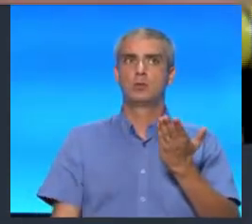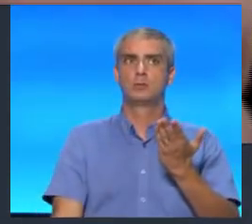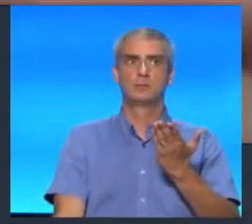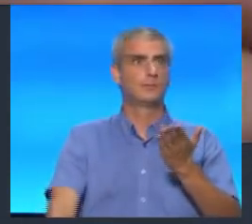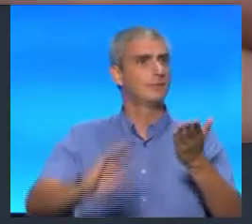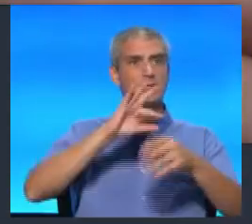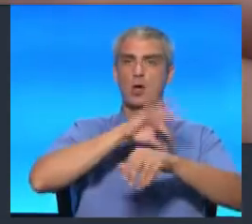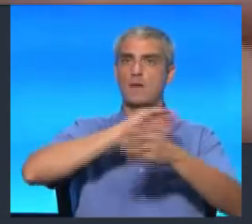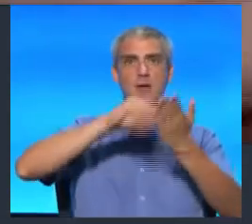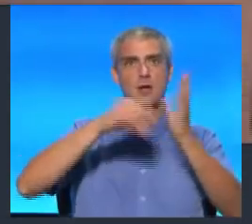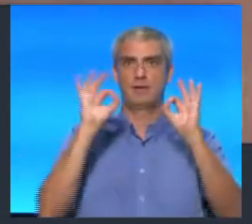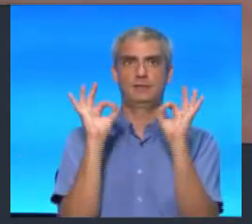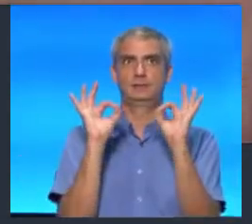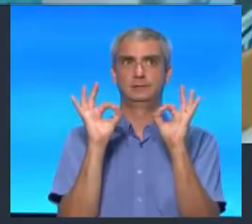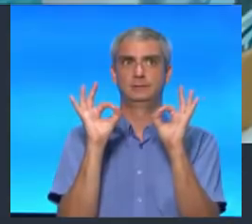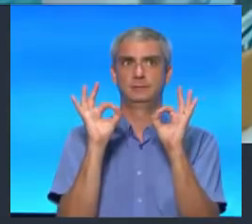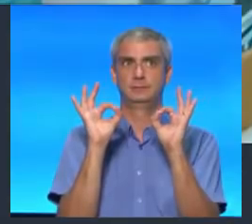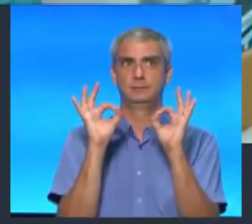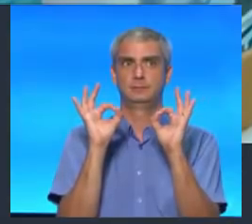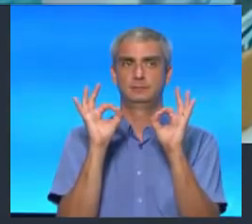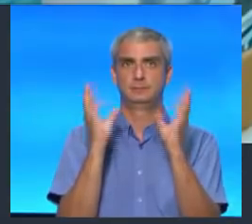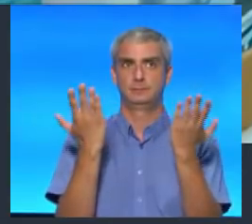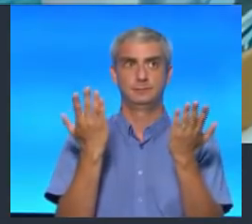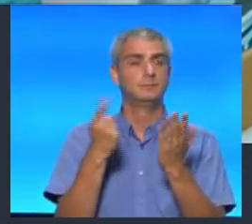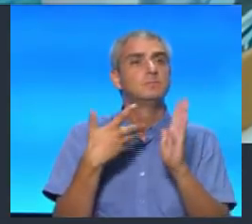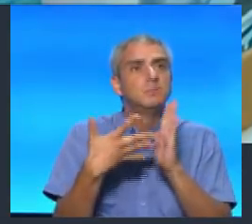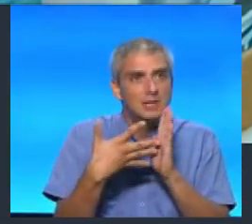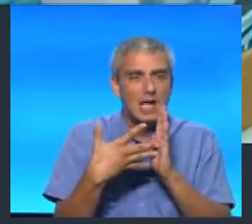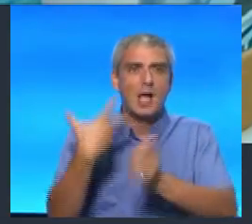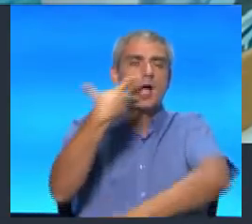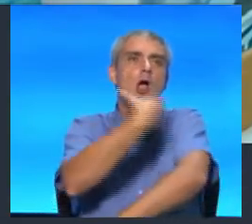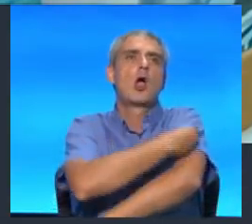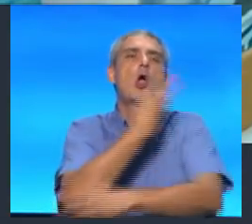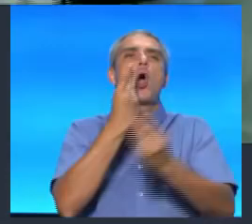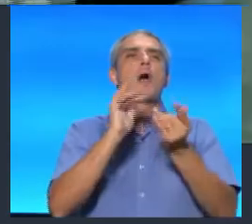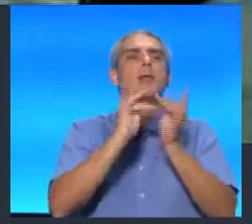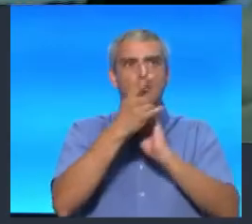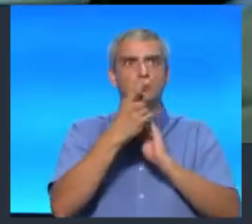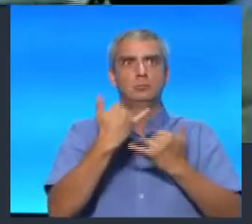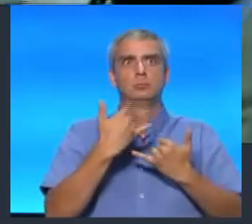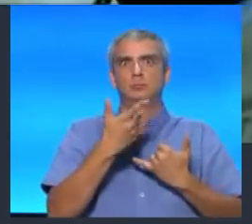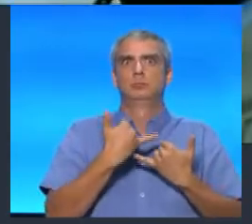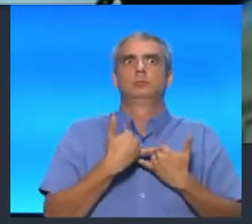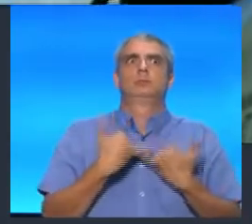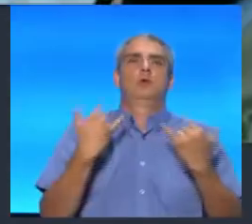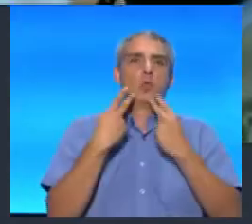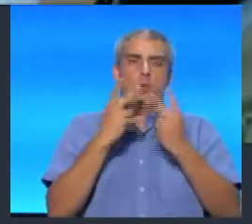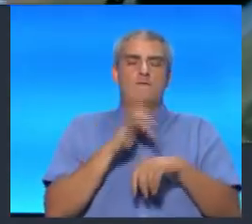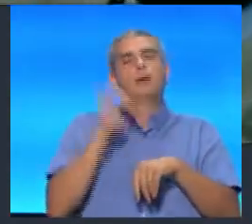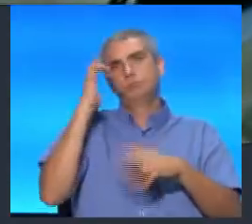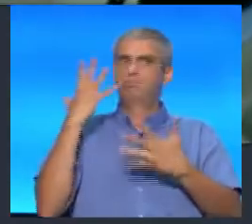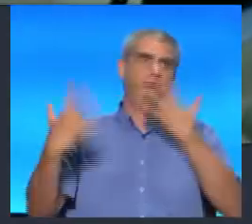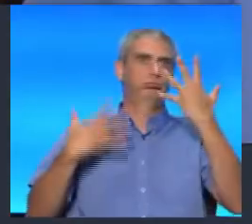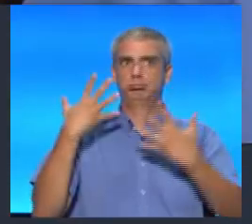חתימת רופא. ללא חתימת רופא. אותה בדיקה הזריקו לגילה חומר ניגוד, והיא פיתחה על פי כתב התביעה תגובה אלרגית.